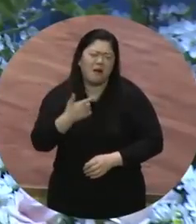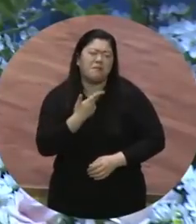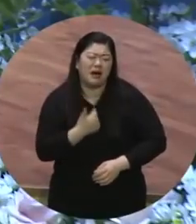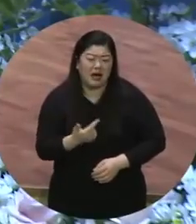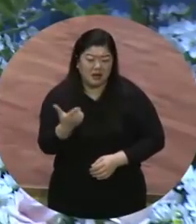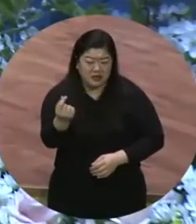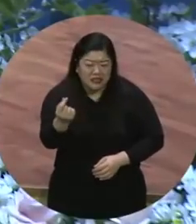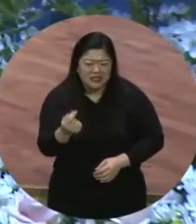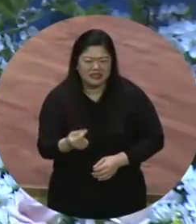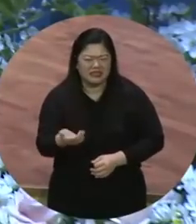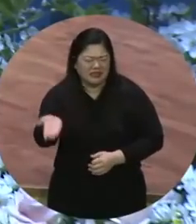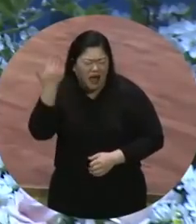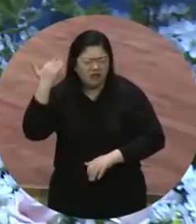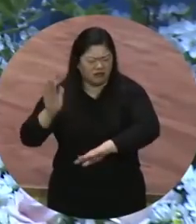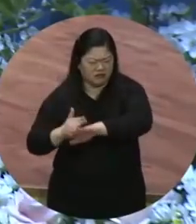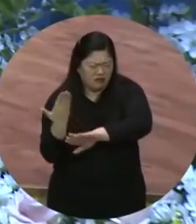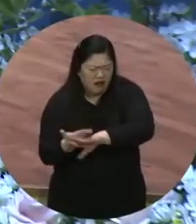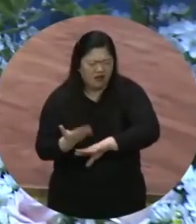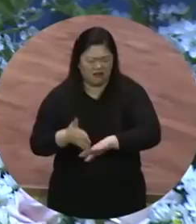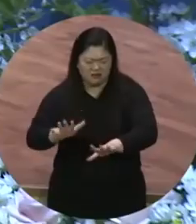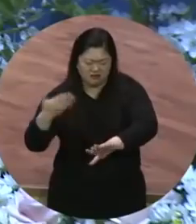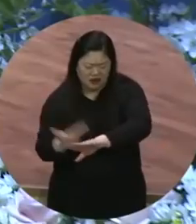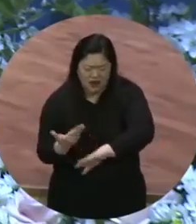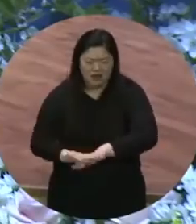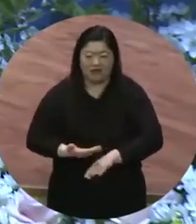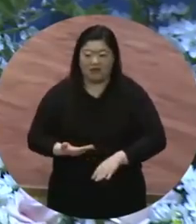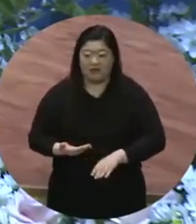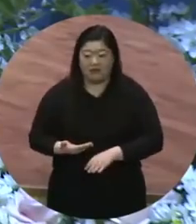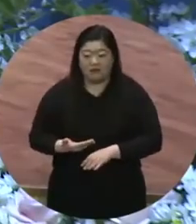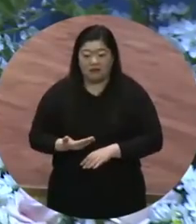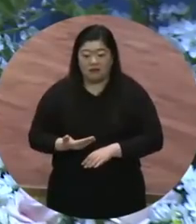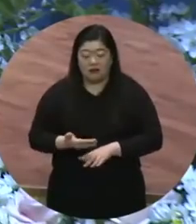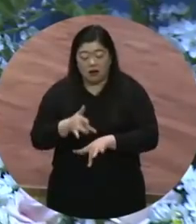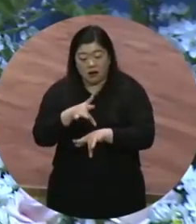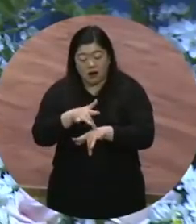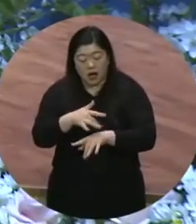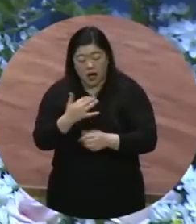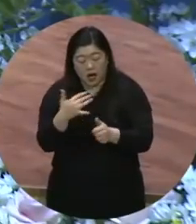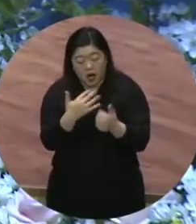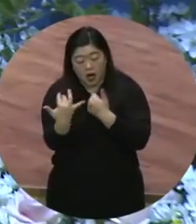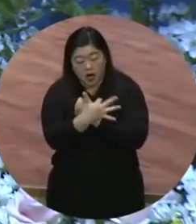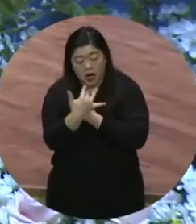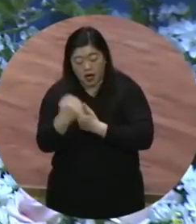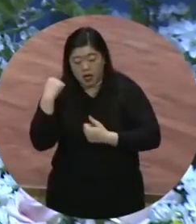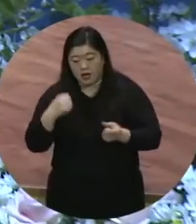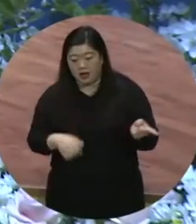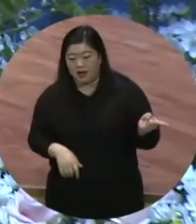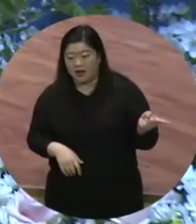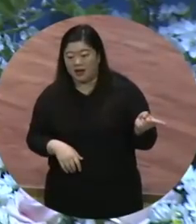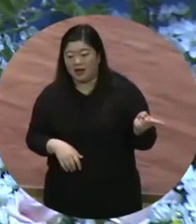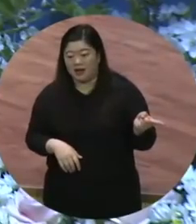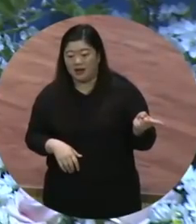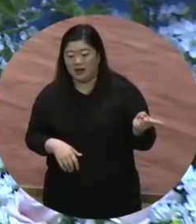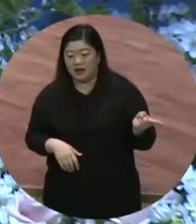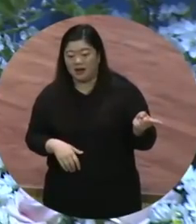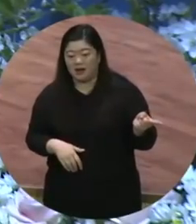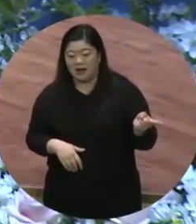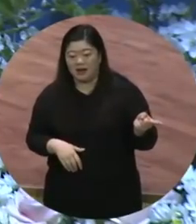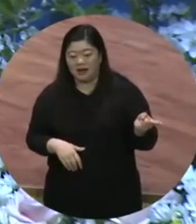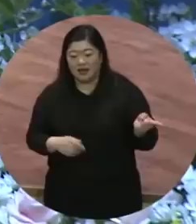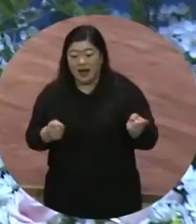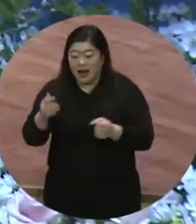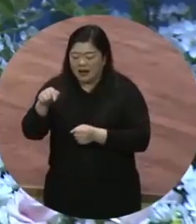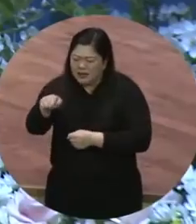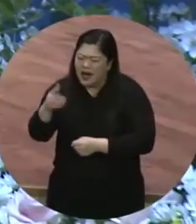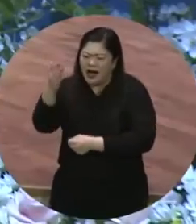이런 덫을 쳐가지고 우리에게 뭐요? 하나님의 형상이 회복된 존재로서 삶을